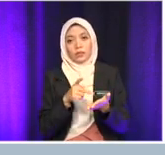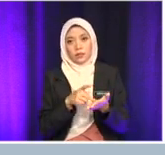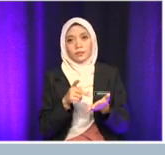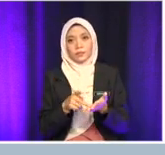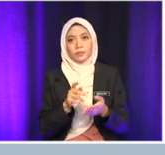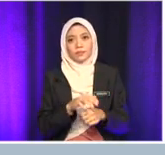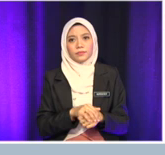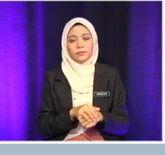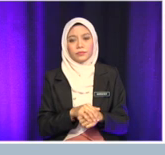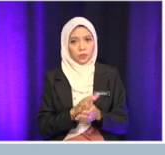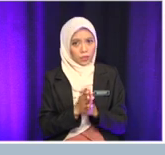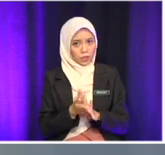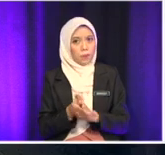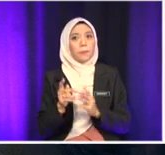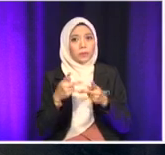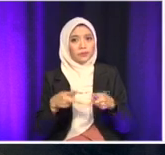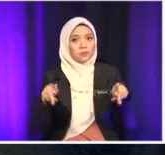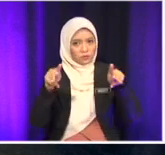jadi penting